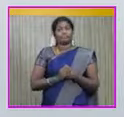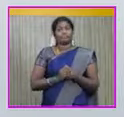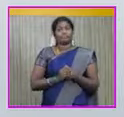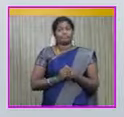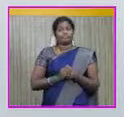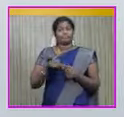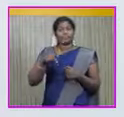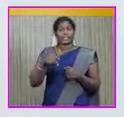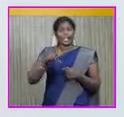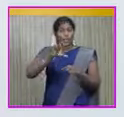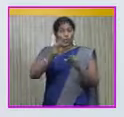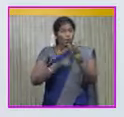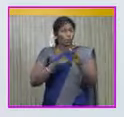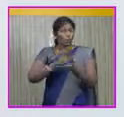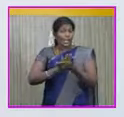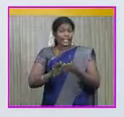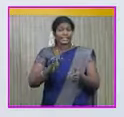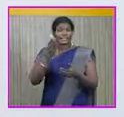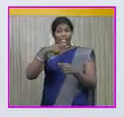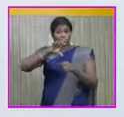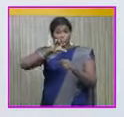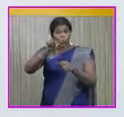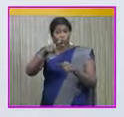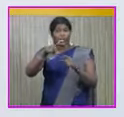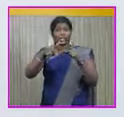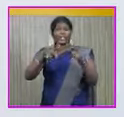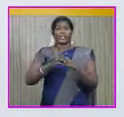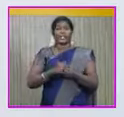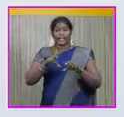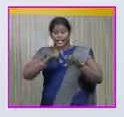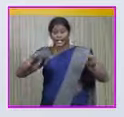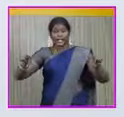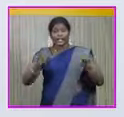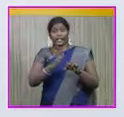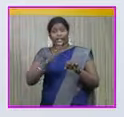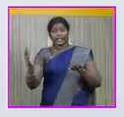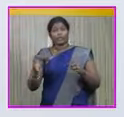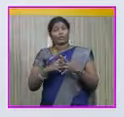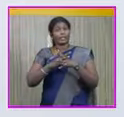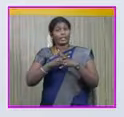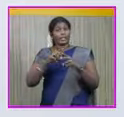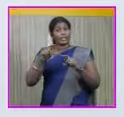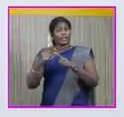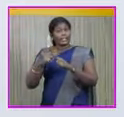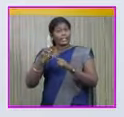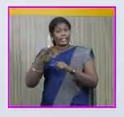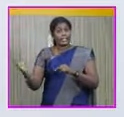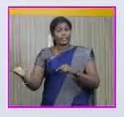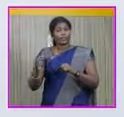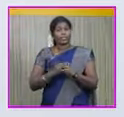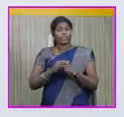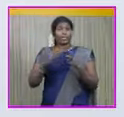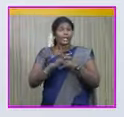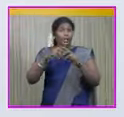இந்த YH என்ற இந்த கோடானது இந்த ரெண்டு பக்கங்கள் அதாவது WT-ஐயும்